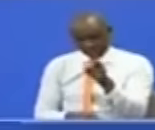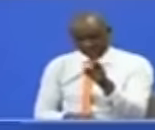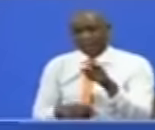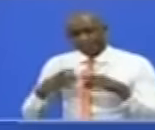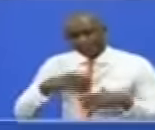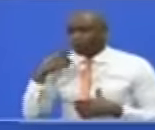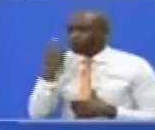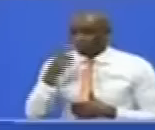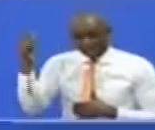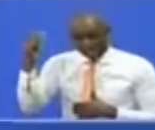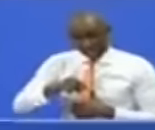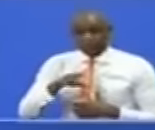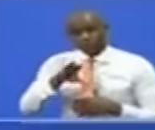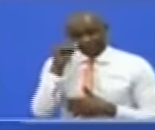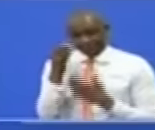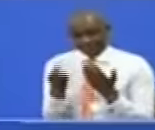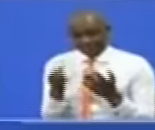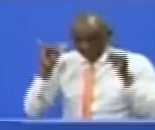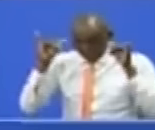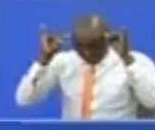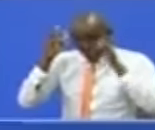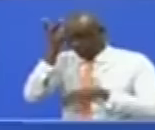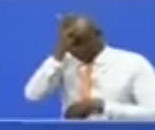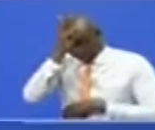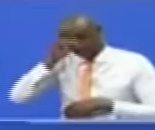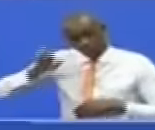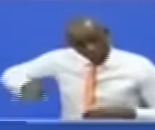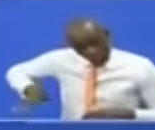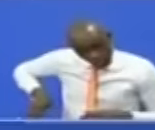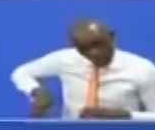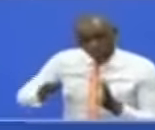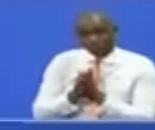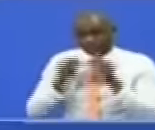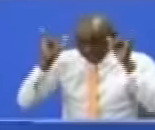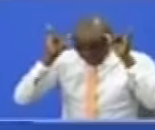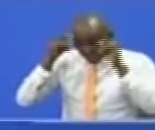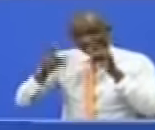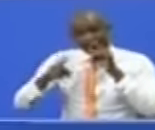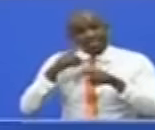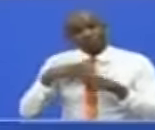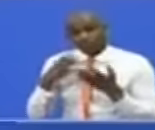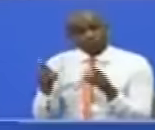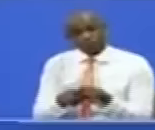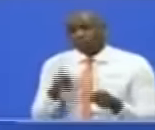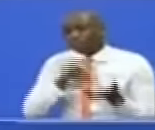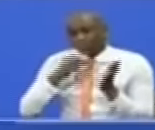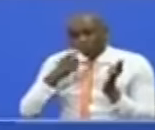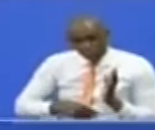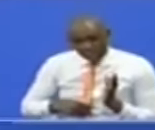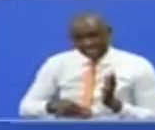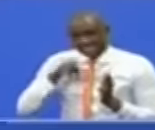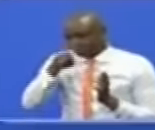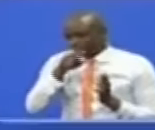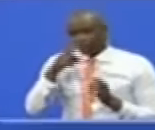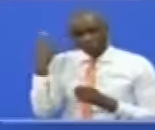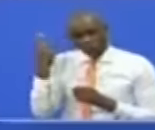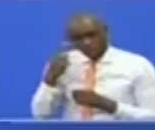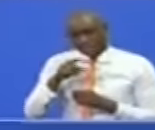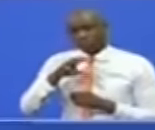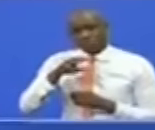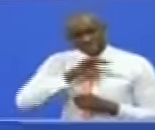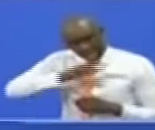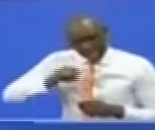wanakuja kuiba wanaiba mbuzi, kondoo, ng'ombe, na pia wanaua watu, kumaanisha kwamba si kwamba ni maneno